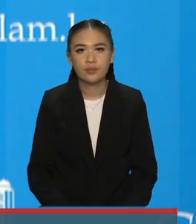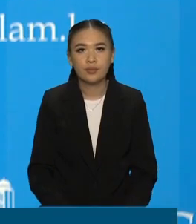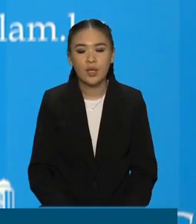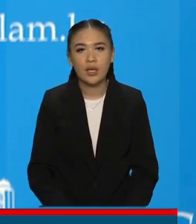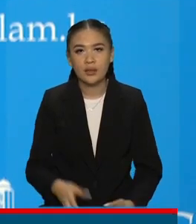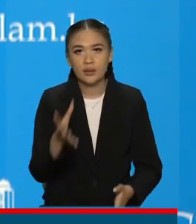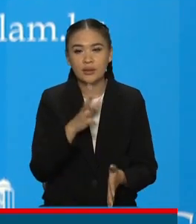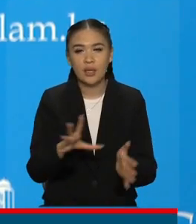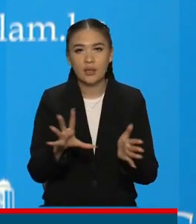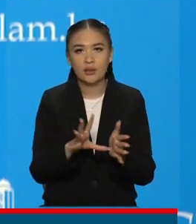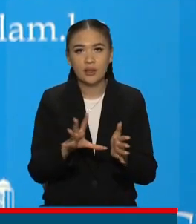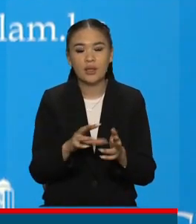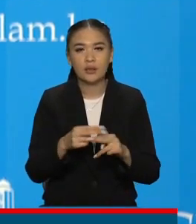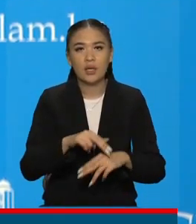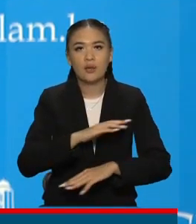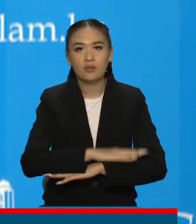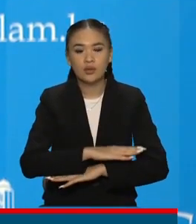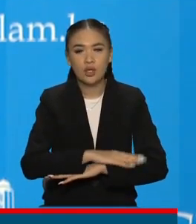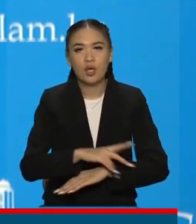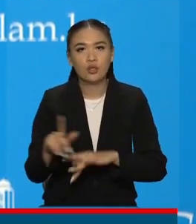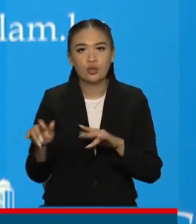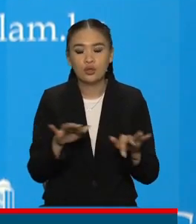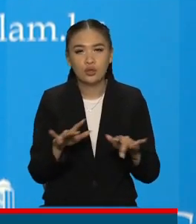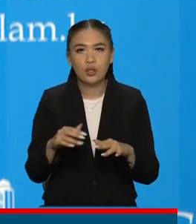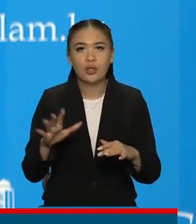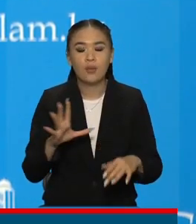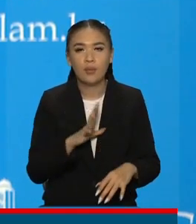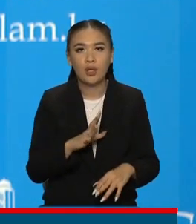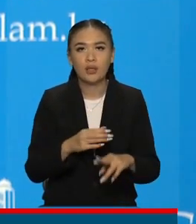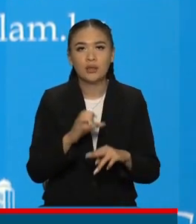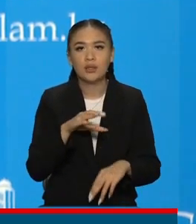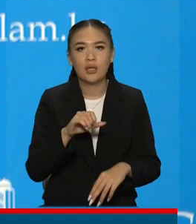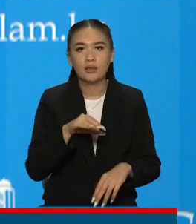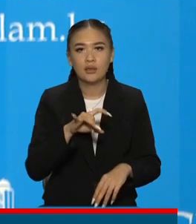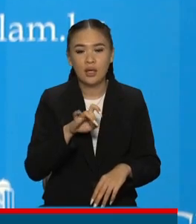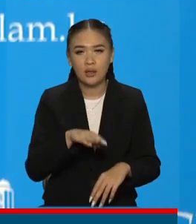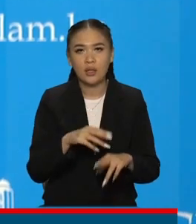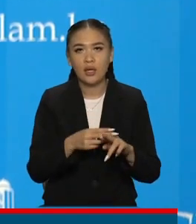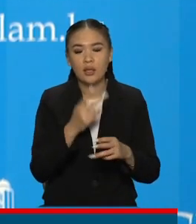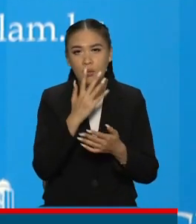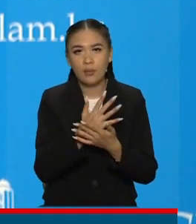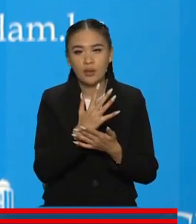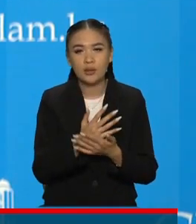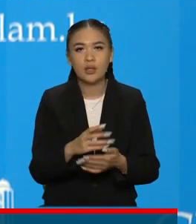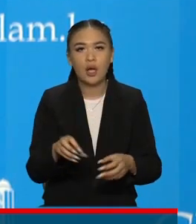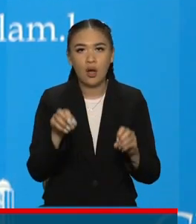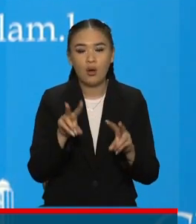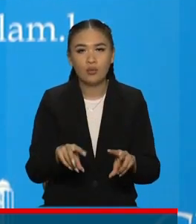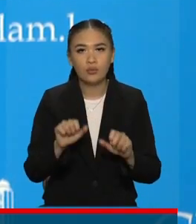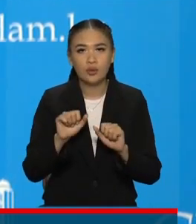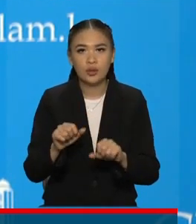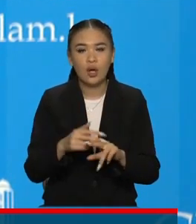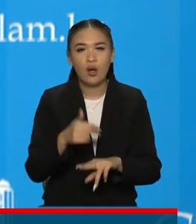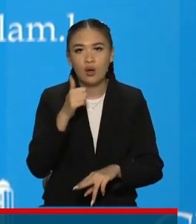Техникалық шарттардың ішінде тәртіп жүргізетін жаңағы стандарттың ішінде біреу мысалы қауіпсіздіктің жаңағы